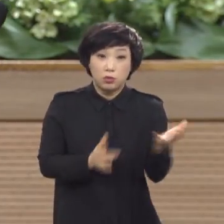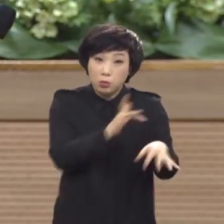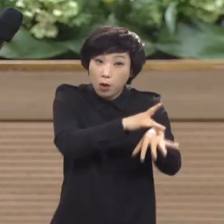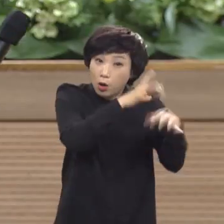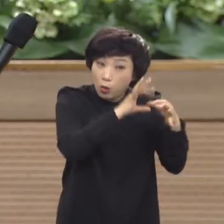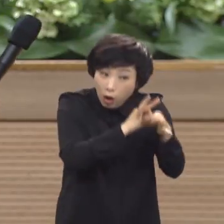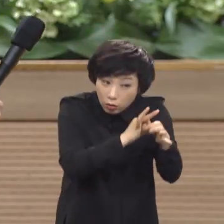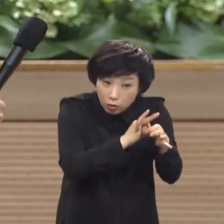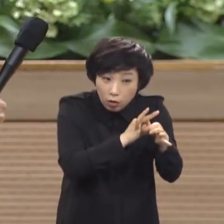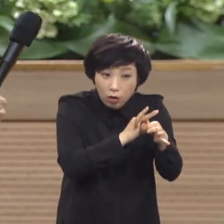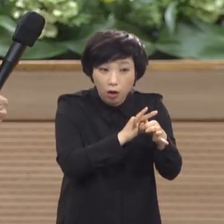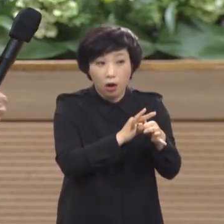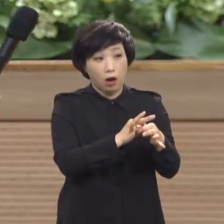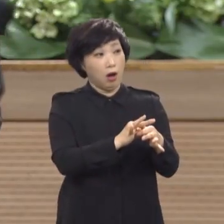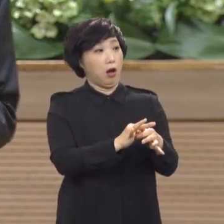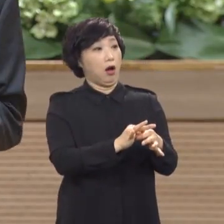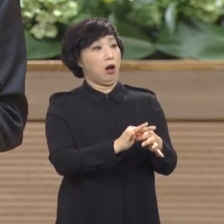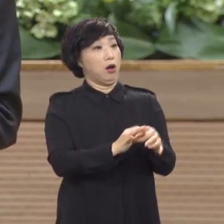마귀에게 속하면